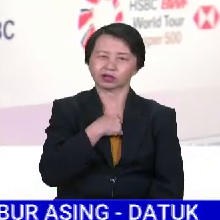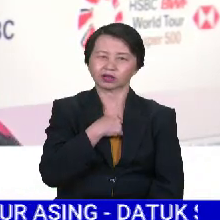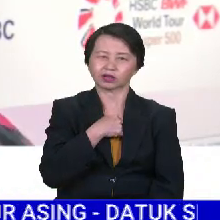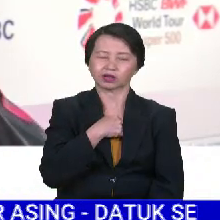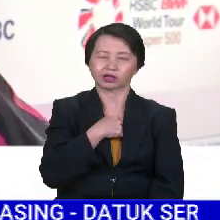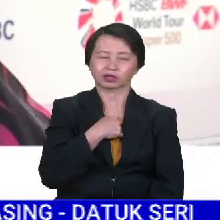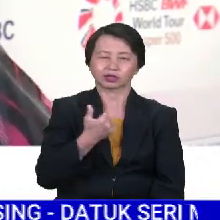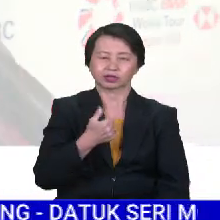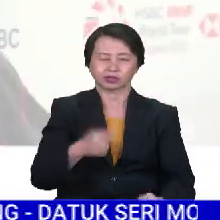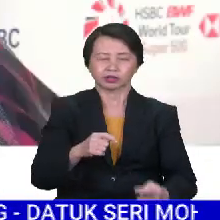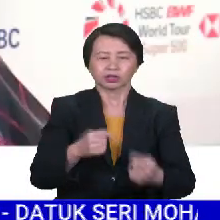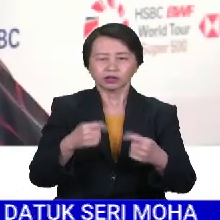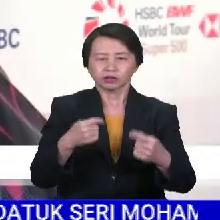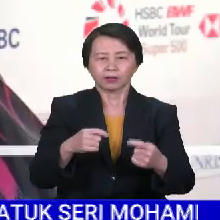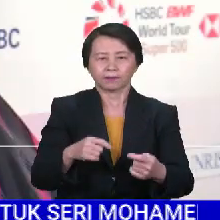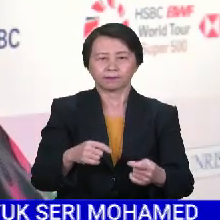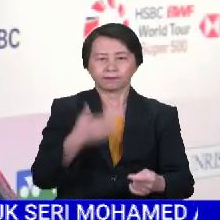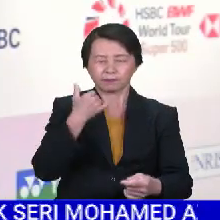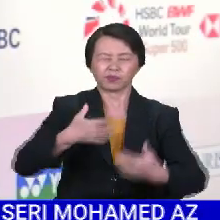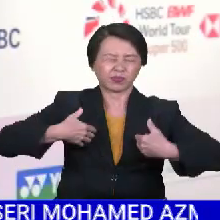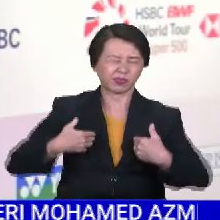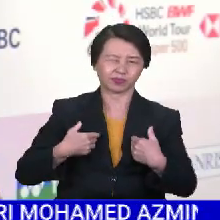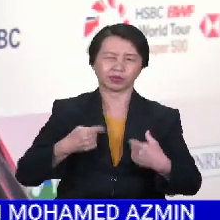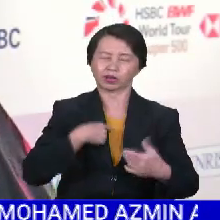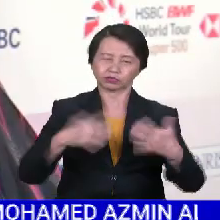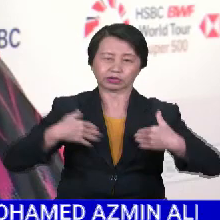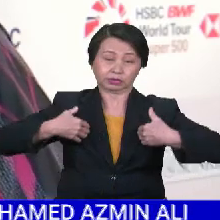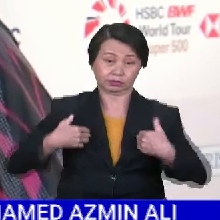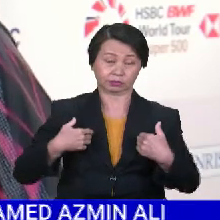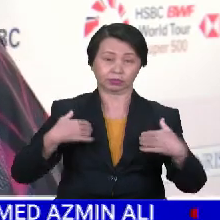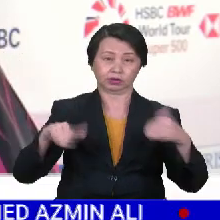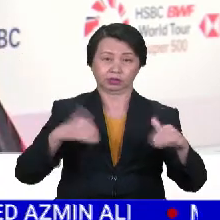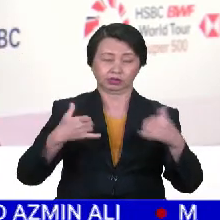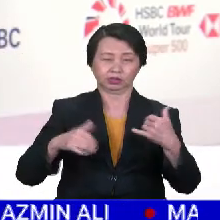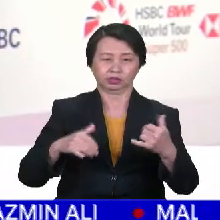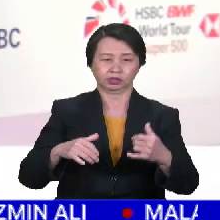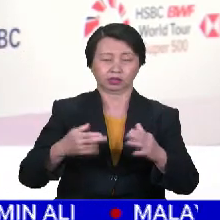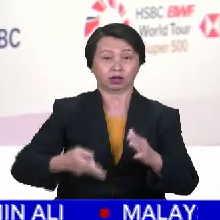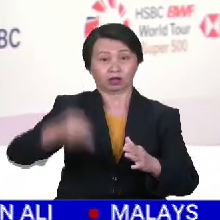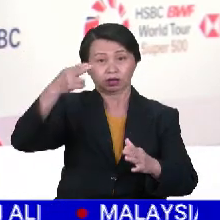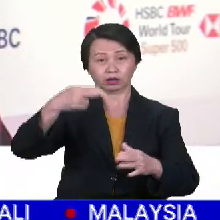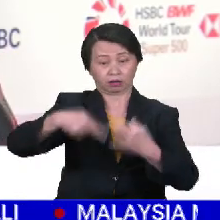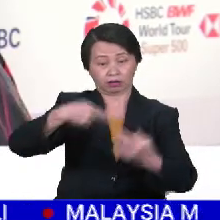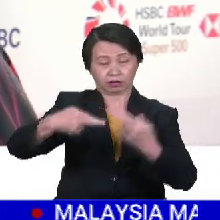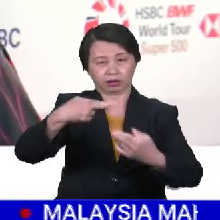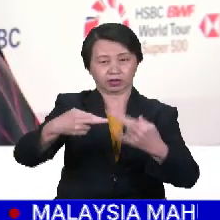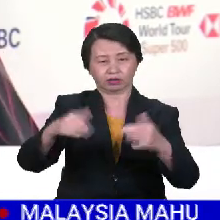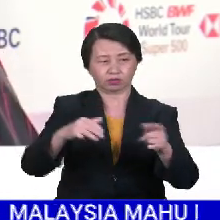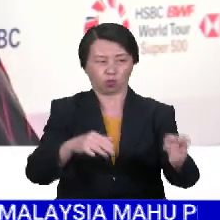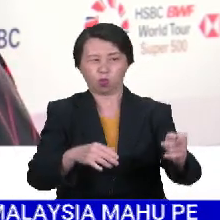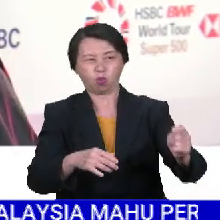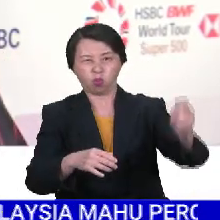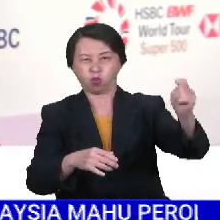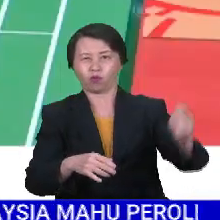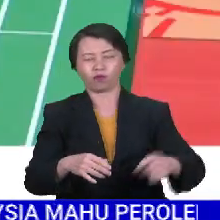win or loss. I just focus my match. It's getting tired lah. It's getting tired to play the higher ranking player because totally different. Yeah.